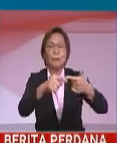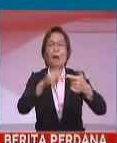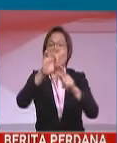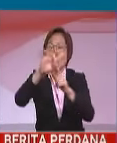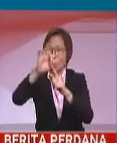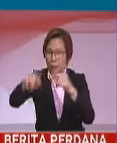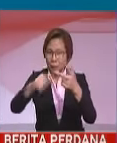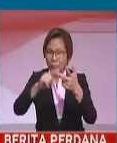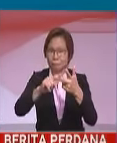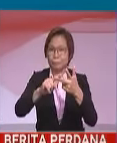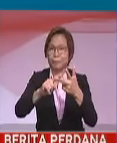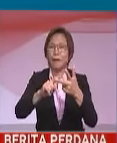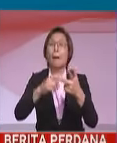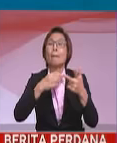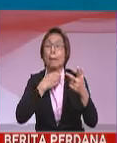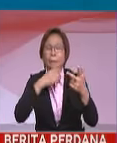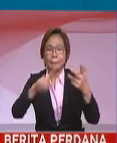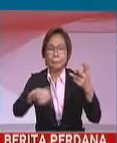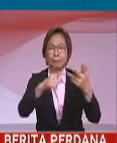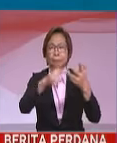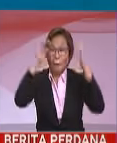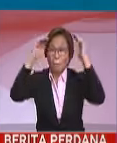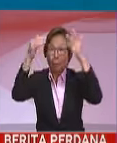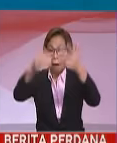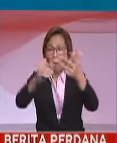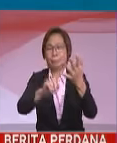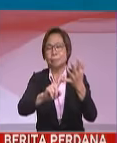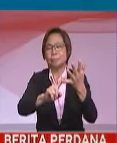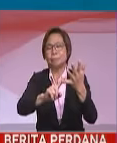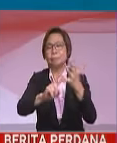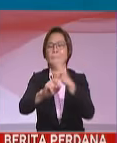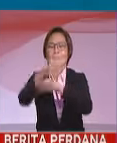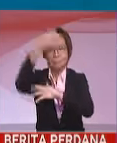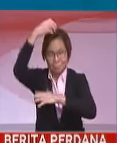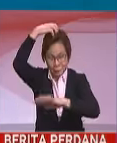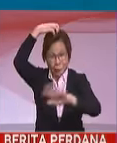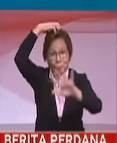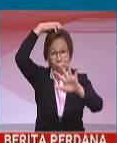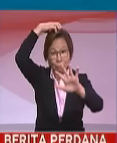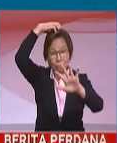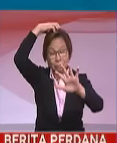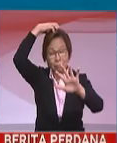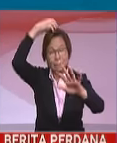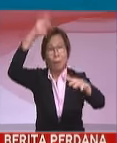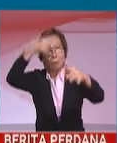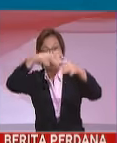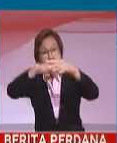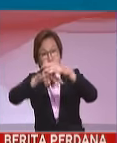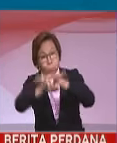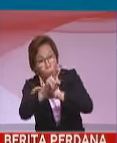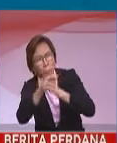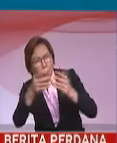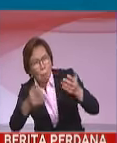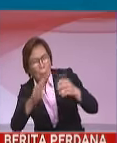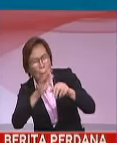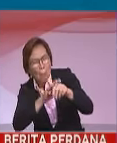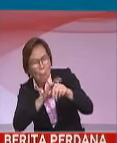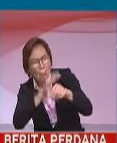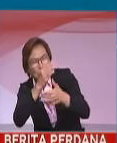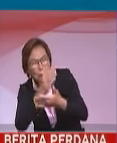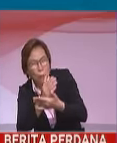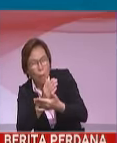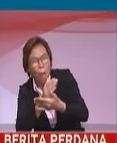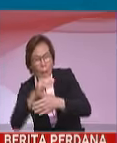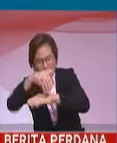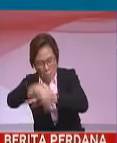Pulau Pinang, pedalaman negeri Perak, Pahang dan juga negeri Selangor. Keadaan ini diramalkan akan mula beransur reda